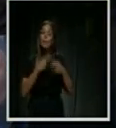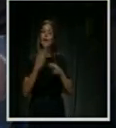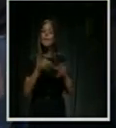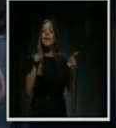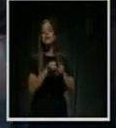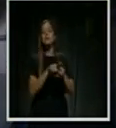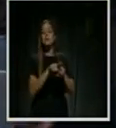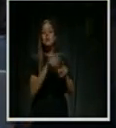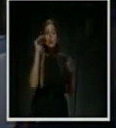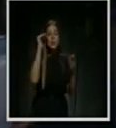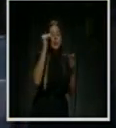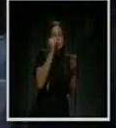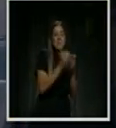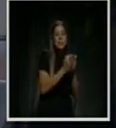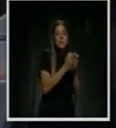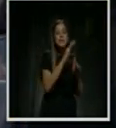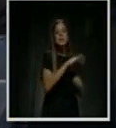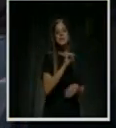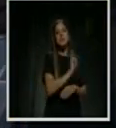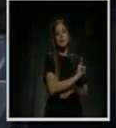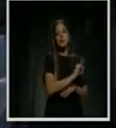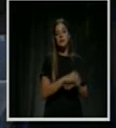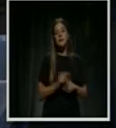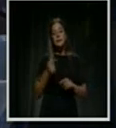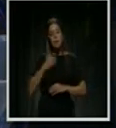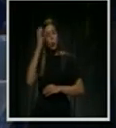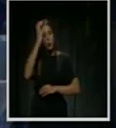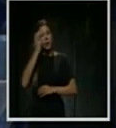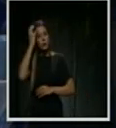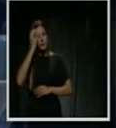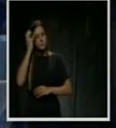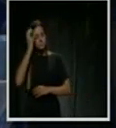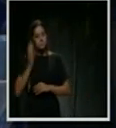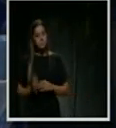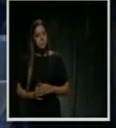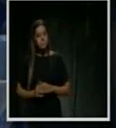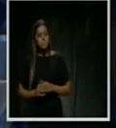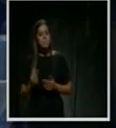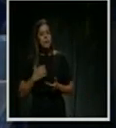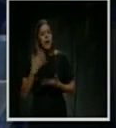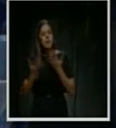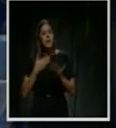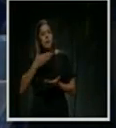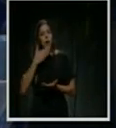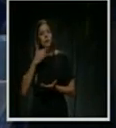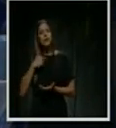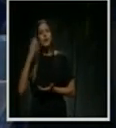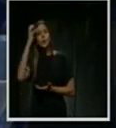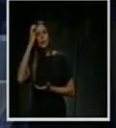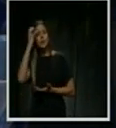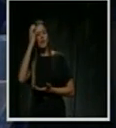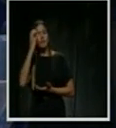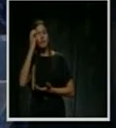sal-lum. U sfortunatament u dana jiena jinkwitani ħafna, kif jinkwitani dak kollu li ma joġobnix jien f'dan